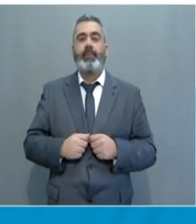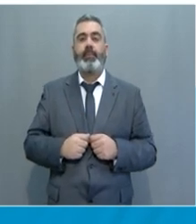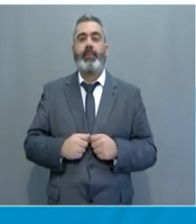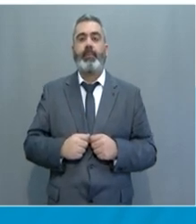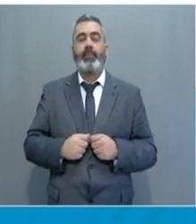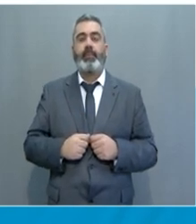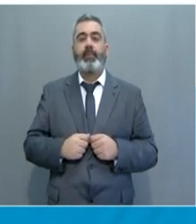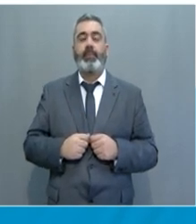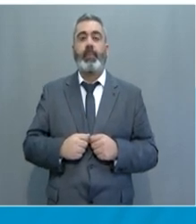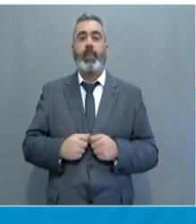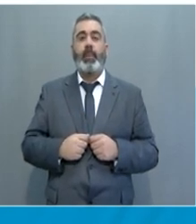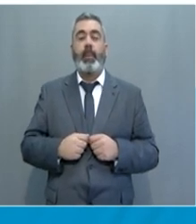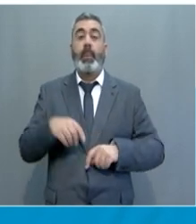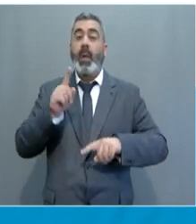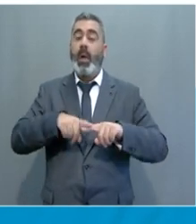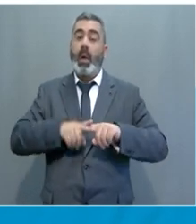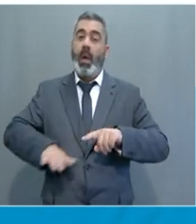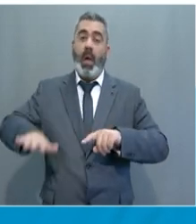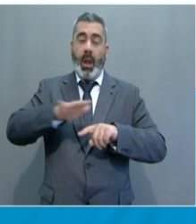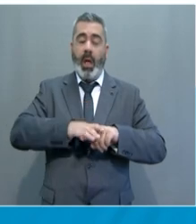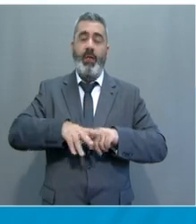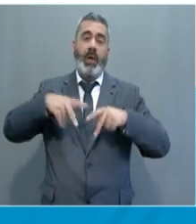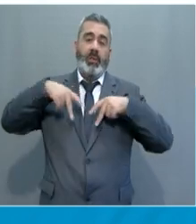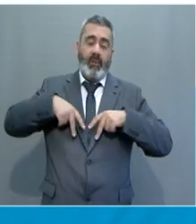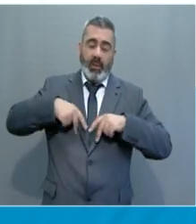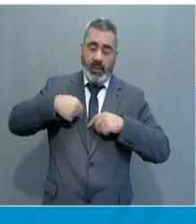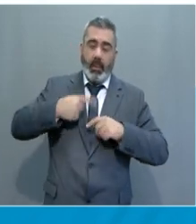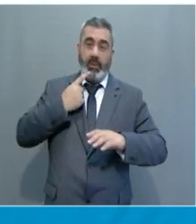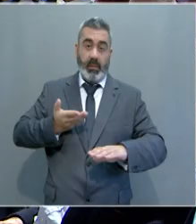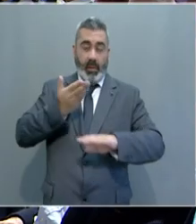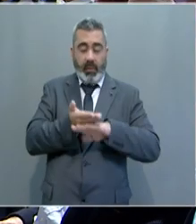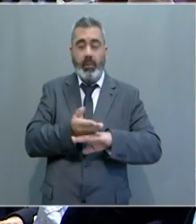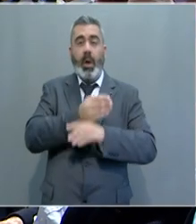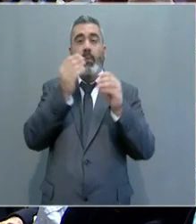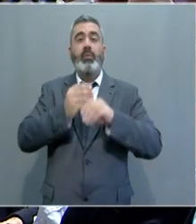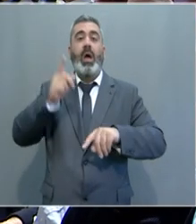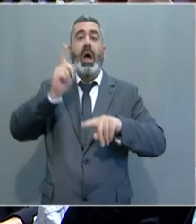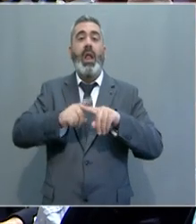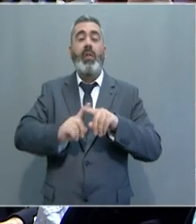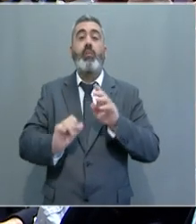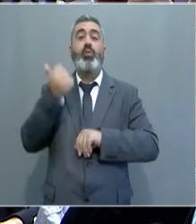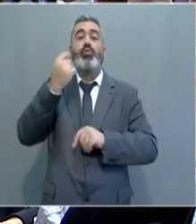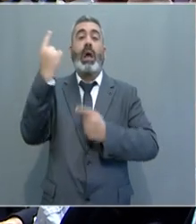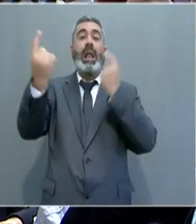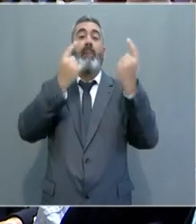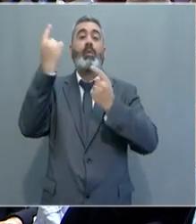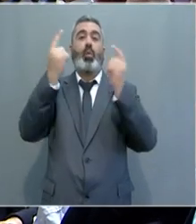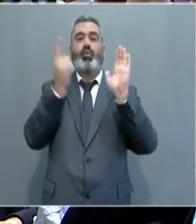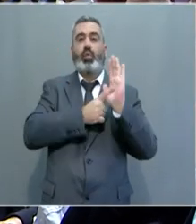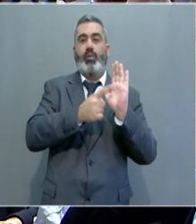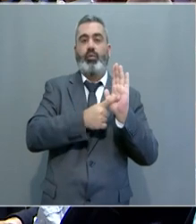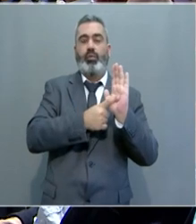η χώρα θα καταθέσει, η κυβέρνηση θα καταθέσει και η χώρα θα έχει σύντομα τον πρώτο της κλιματικό νόμο, στον οποίο θα